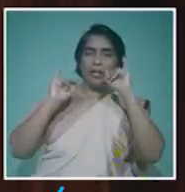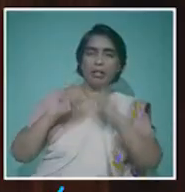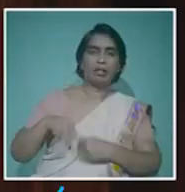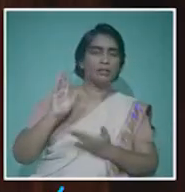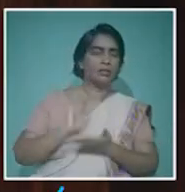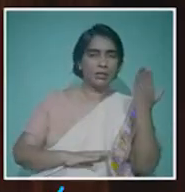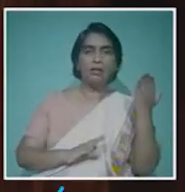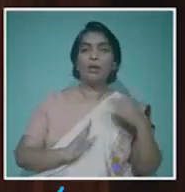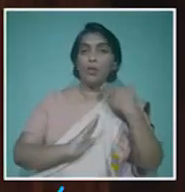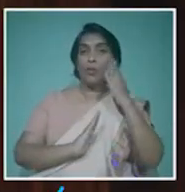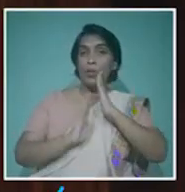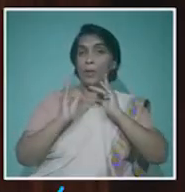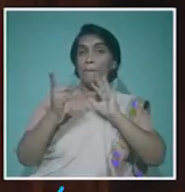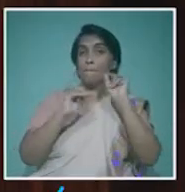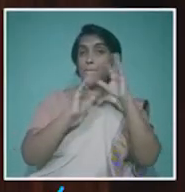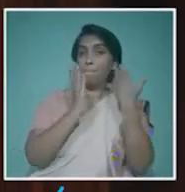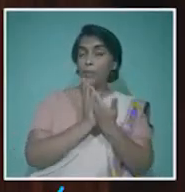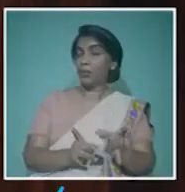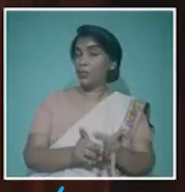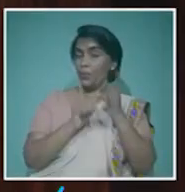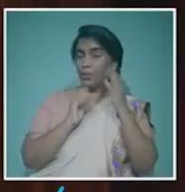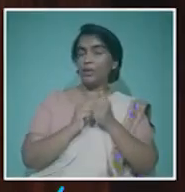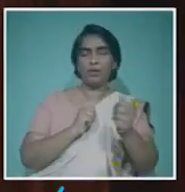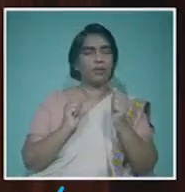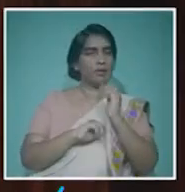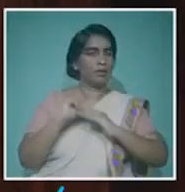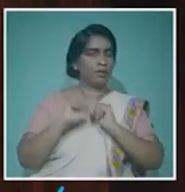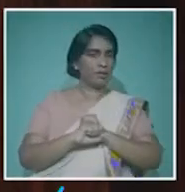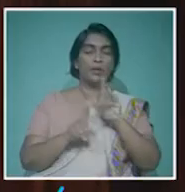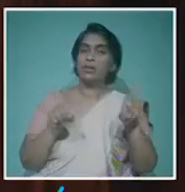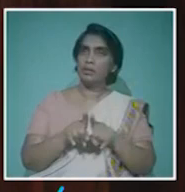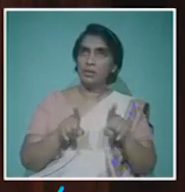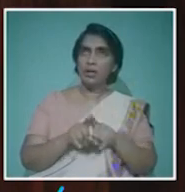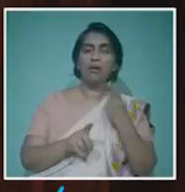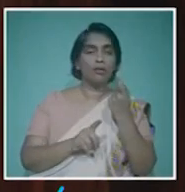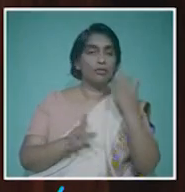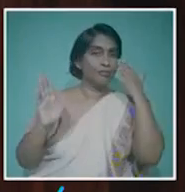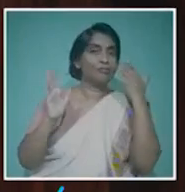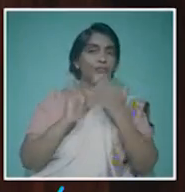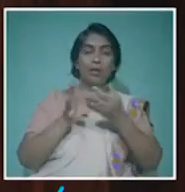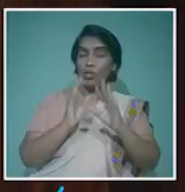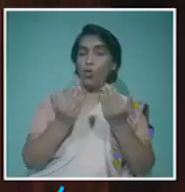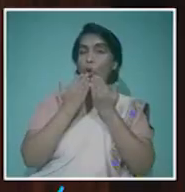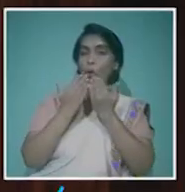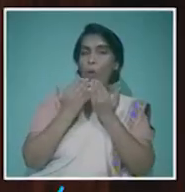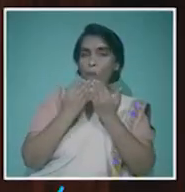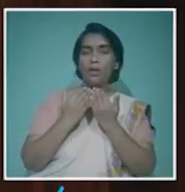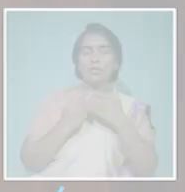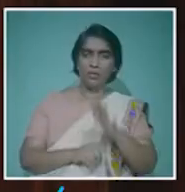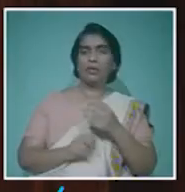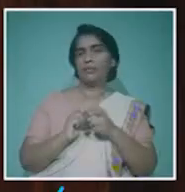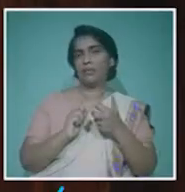උනේ මේ විදේශ ප්‍රතිපත්තියේ නියමිත පරිදි ක්‍රියාත්මක කළ නැති නිසා. ඒ වගේම තමයි ආර්ථික පිළිබඳ නිවැරදි උපදෙස් ඔහු